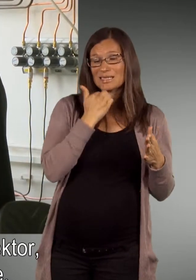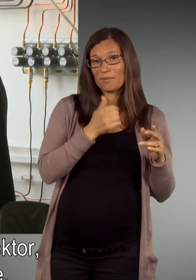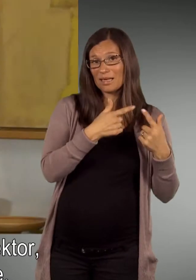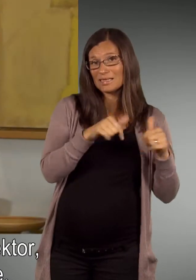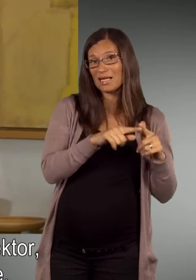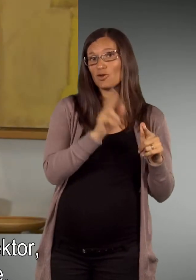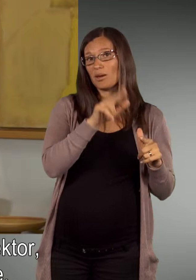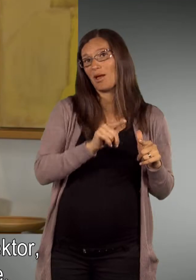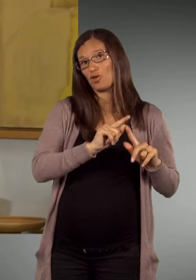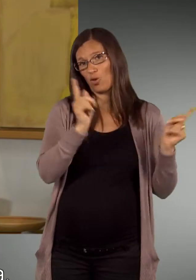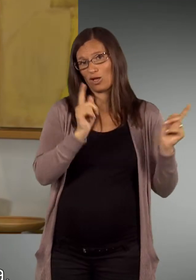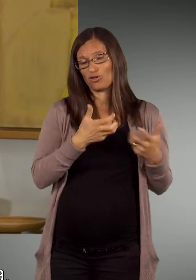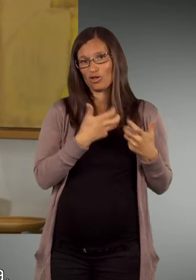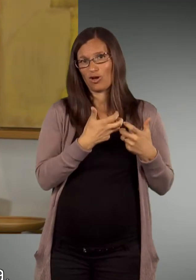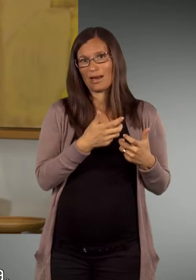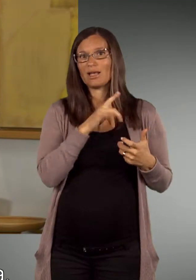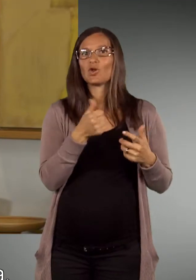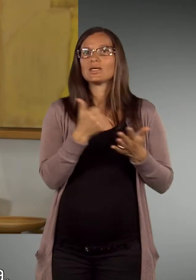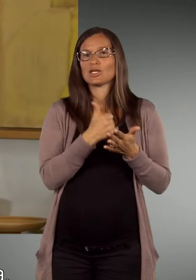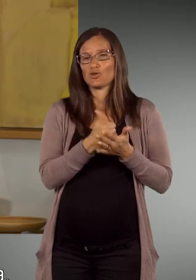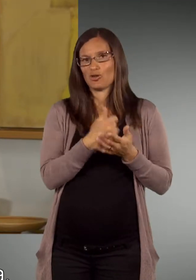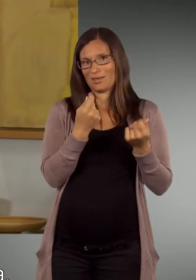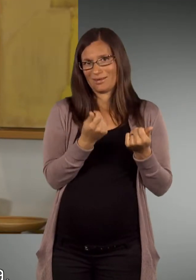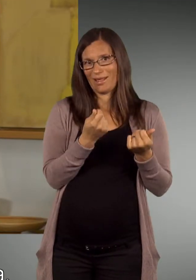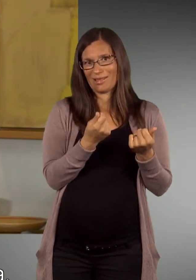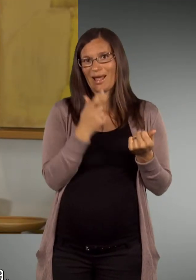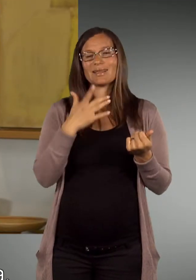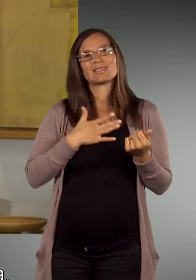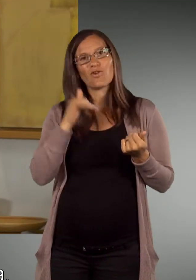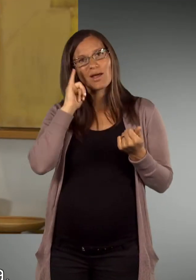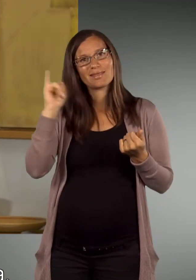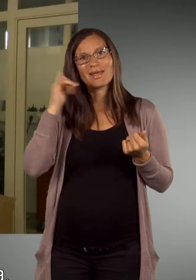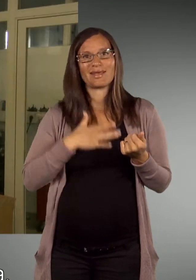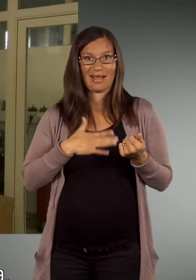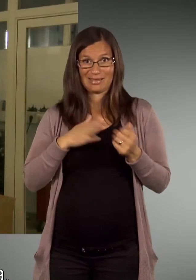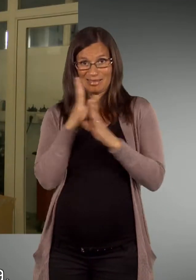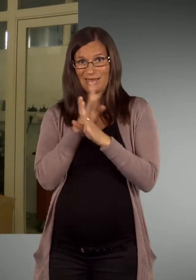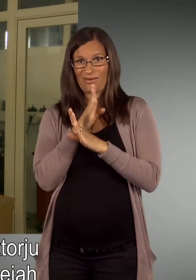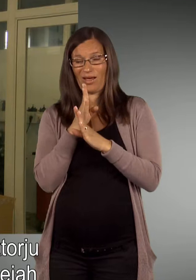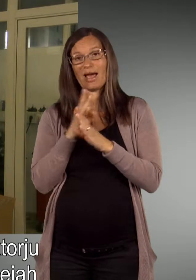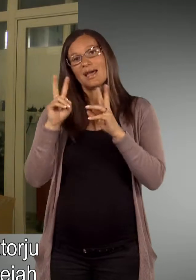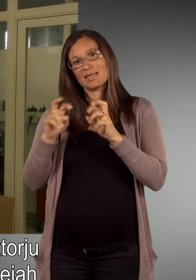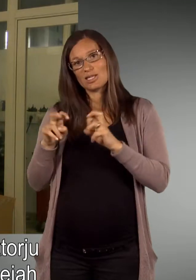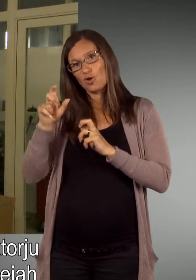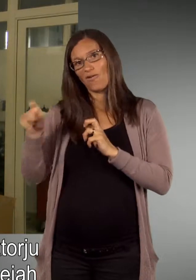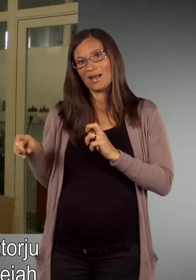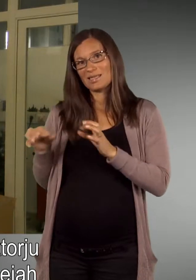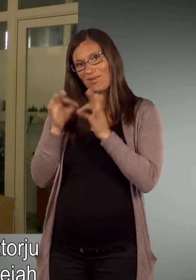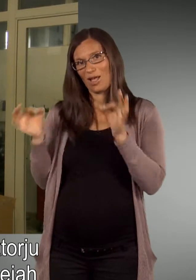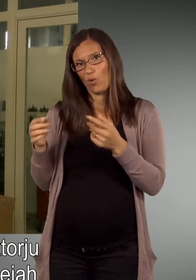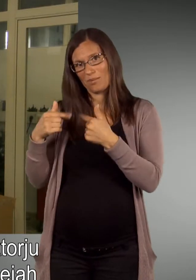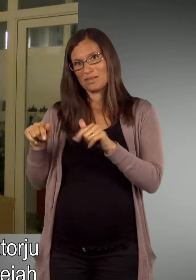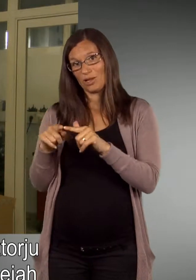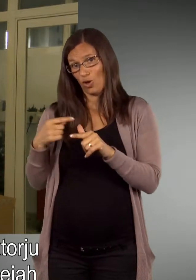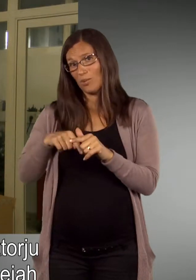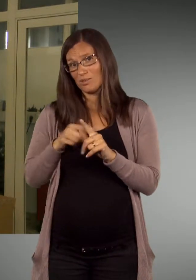ima druge želje, to je zaslužiti denar in svoje ideje rad skriva. Raziskovalci v javnem sektorju smo pa taki,